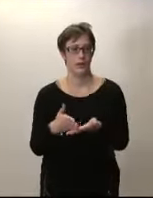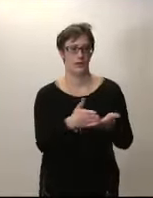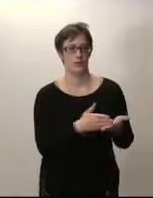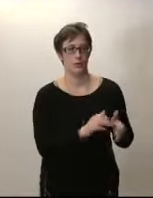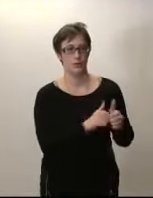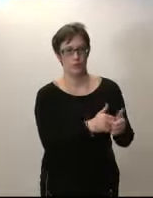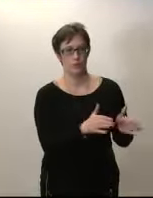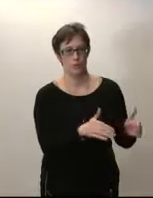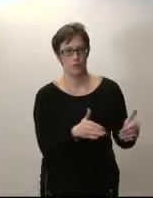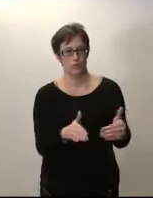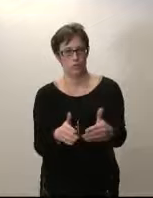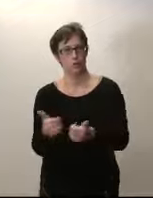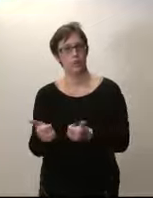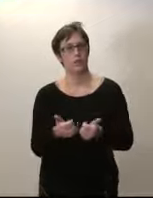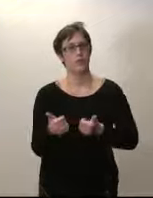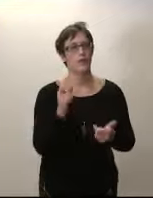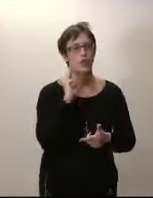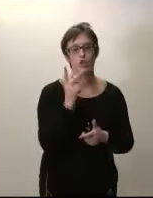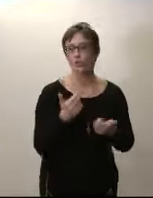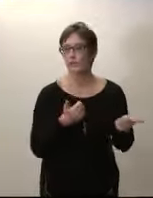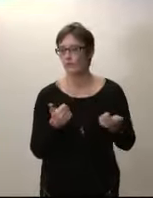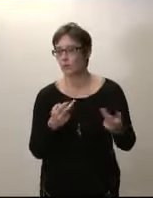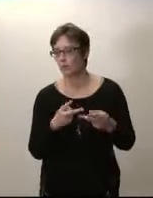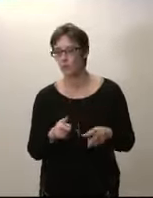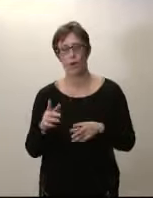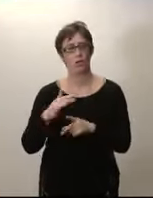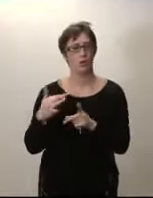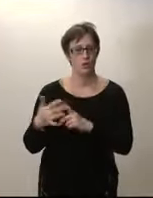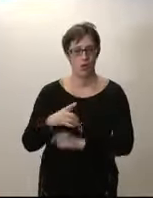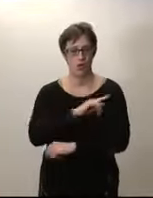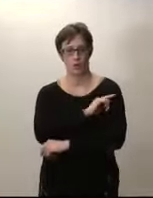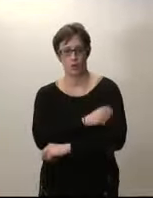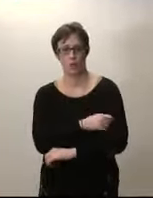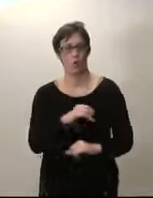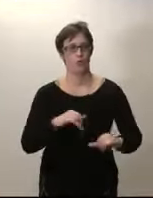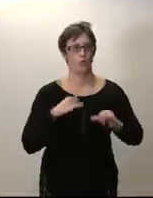rubriques, hein, services généraux, les services urbains, le social, sport et jeunesse, etc.